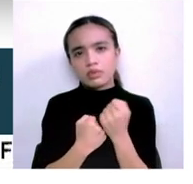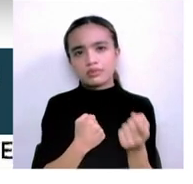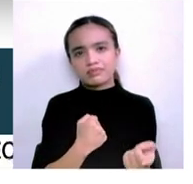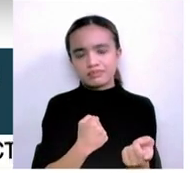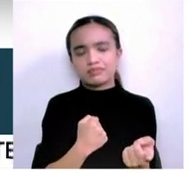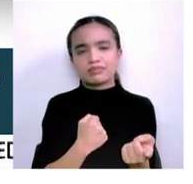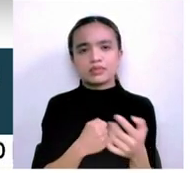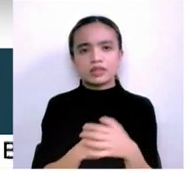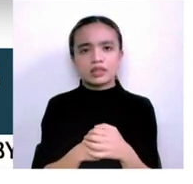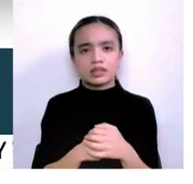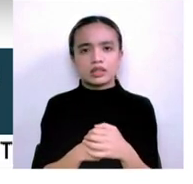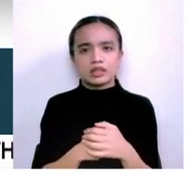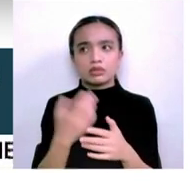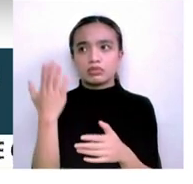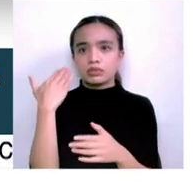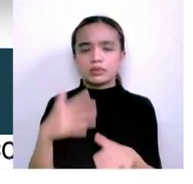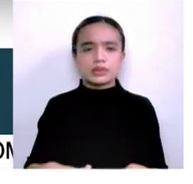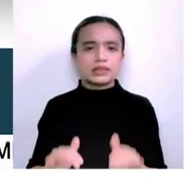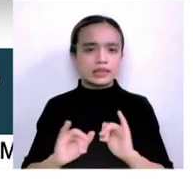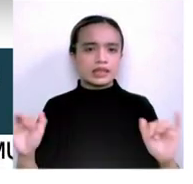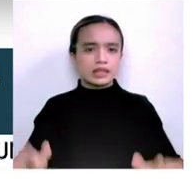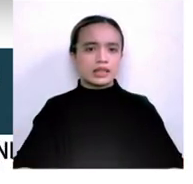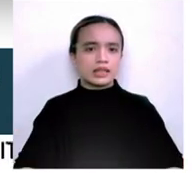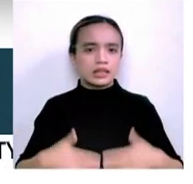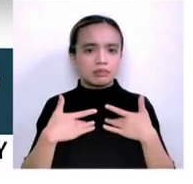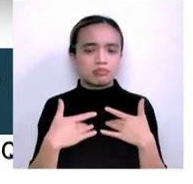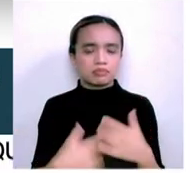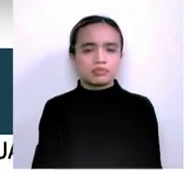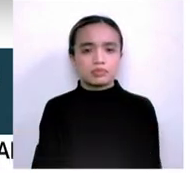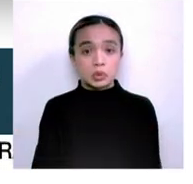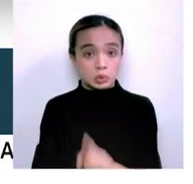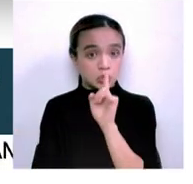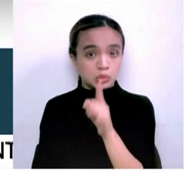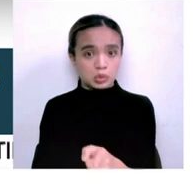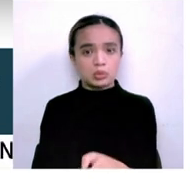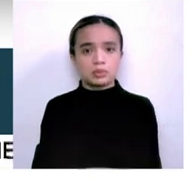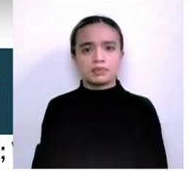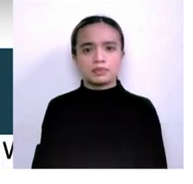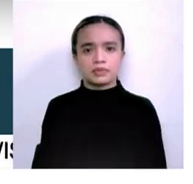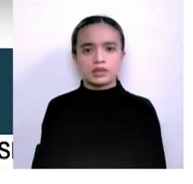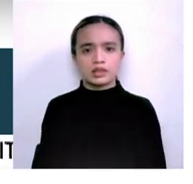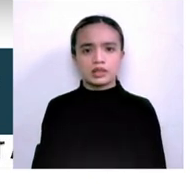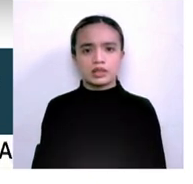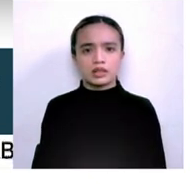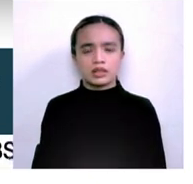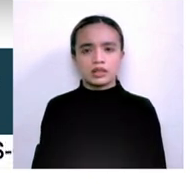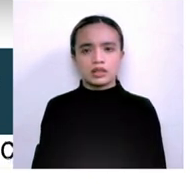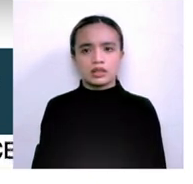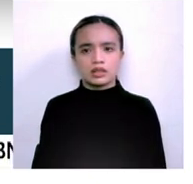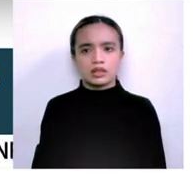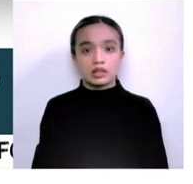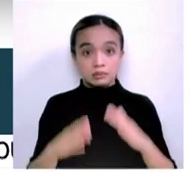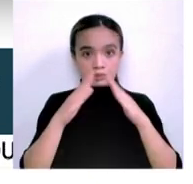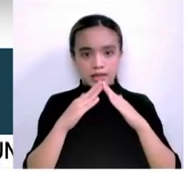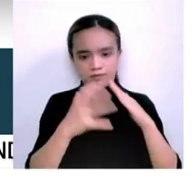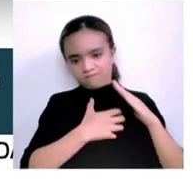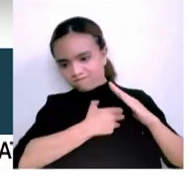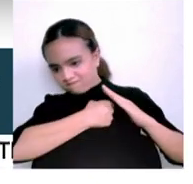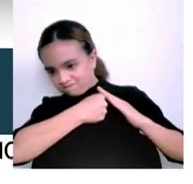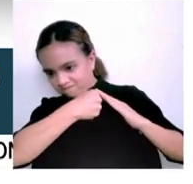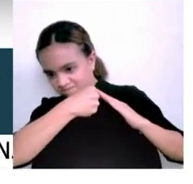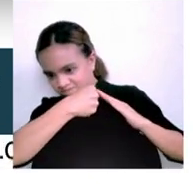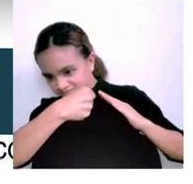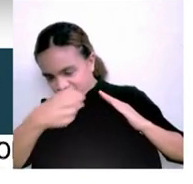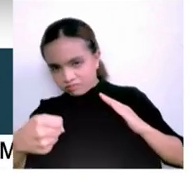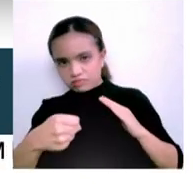ay nabubuhay pa. Oh. Actually, pilit po silang kinuha sa kanilang pamamahay at kinalagkan po